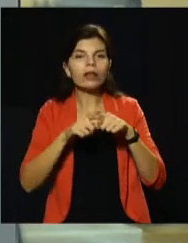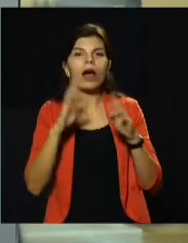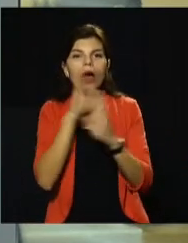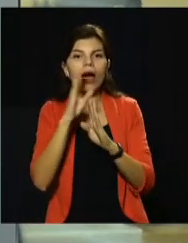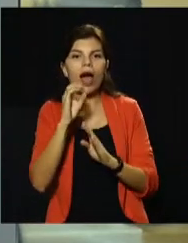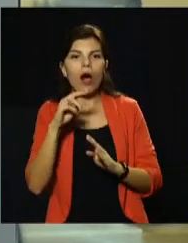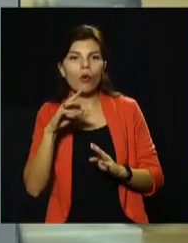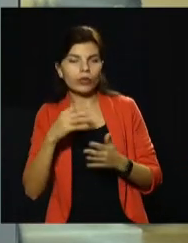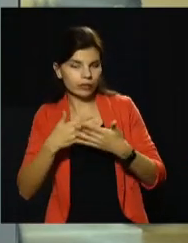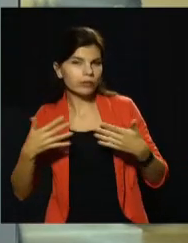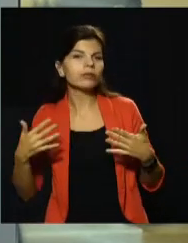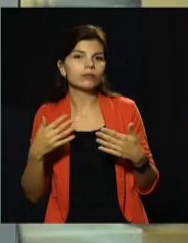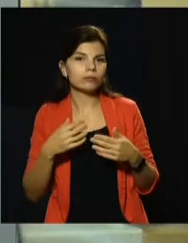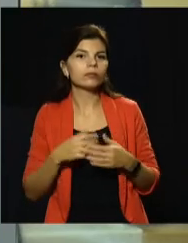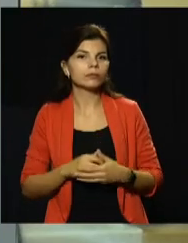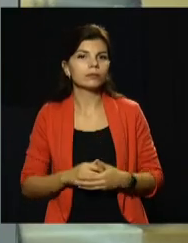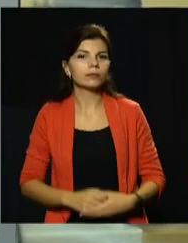безпеки та надзвичайних ситуацій.